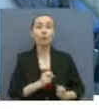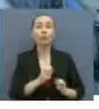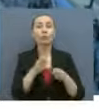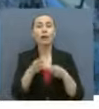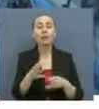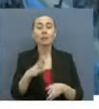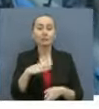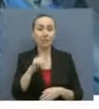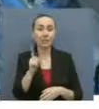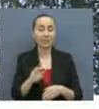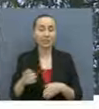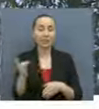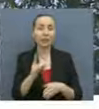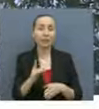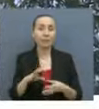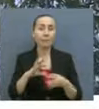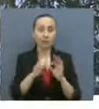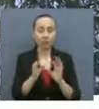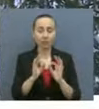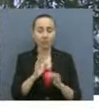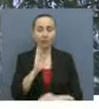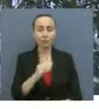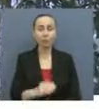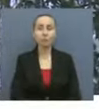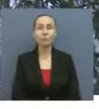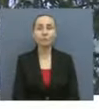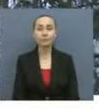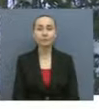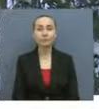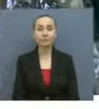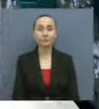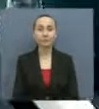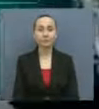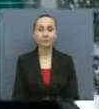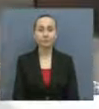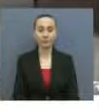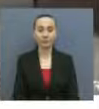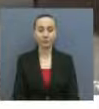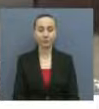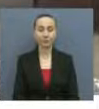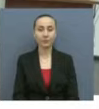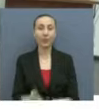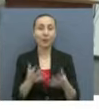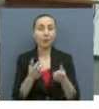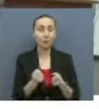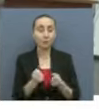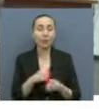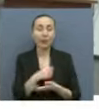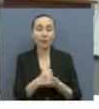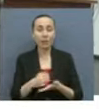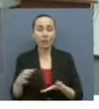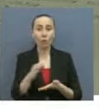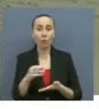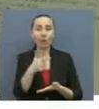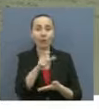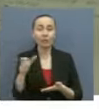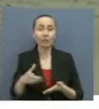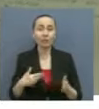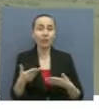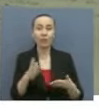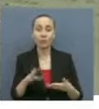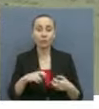поездкой посетил Зерендинский район. И об этом подробнее через несколько минут расскажу вам я, Нурсултан Ибраев. На прием к Акиму области граждане идут не только